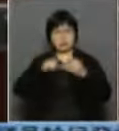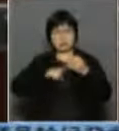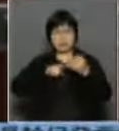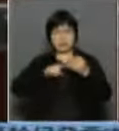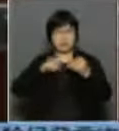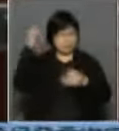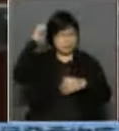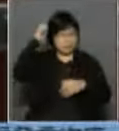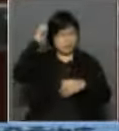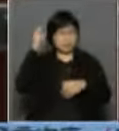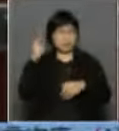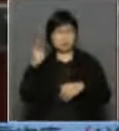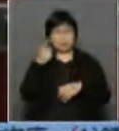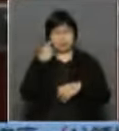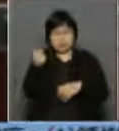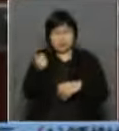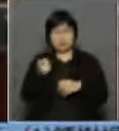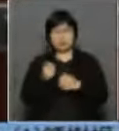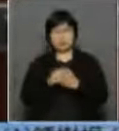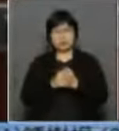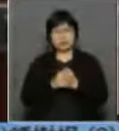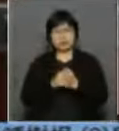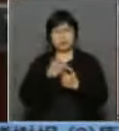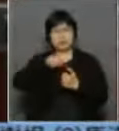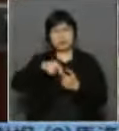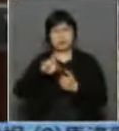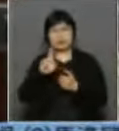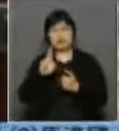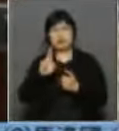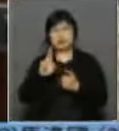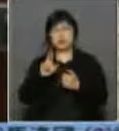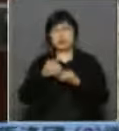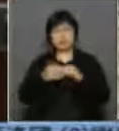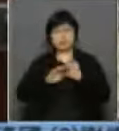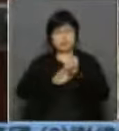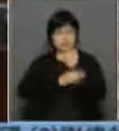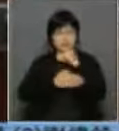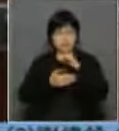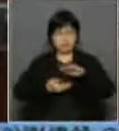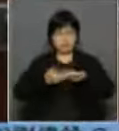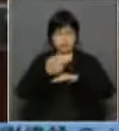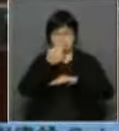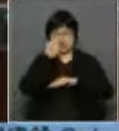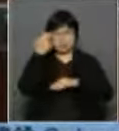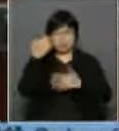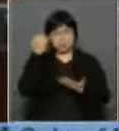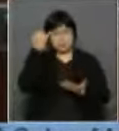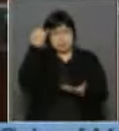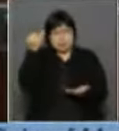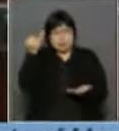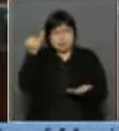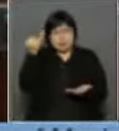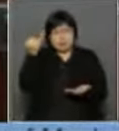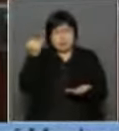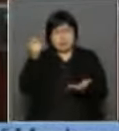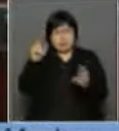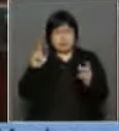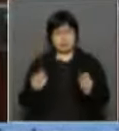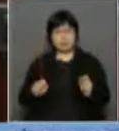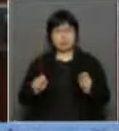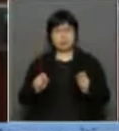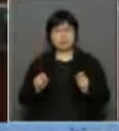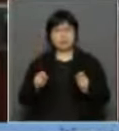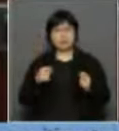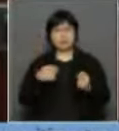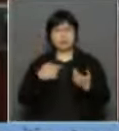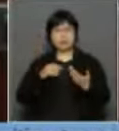無情情都搞個 JR 出嚟，佢又搞個司法覆核出嚟。啊，呢次唔知點解又反其道而